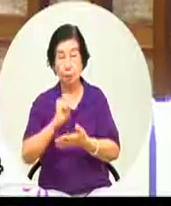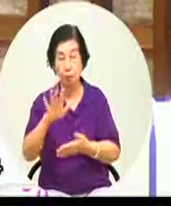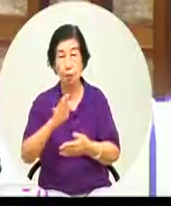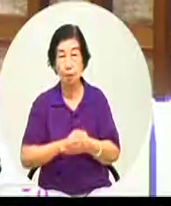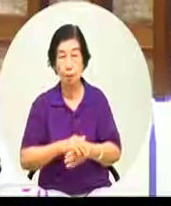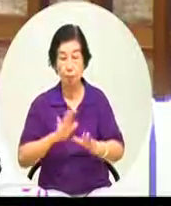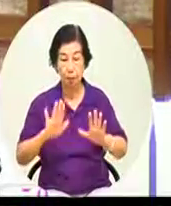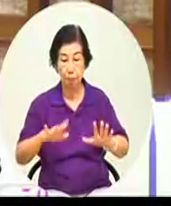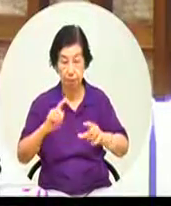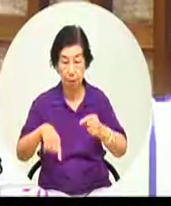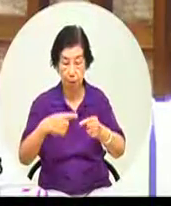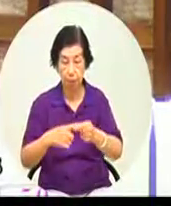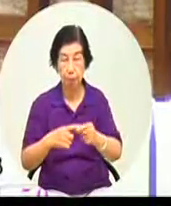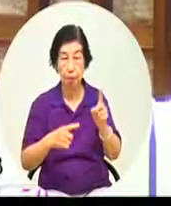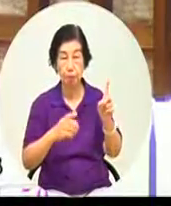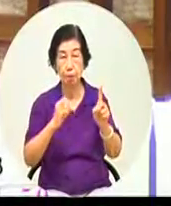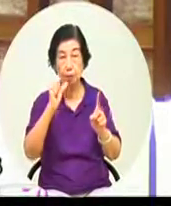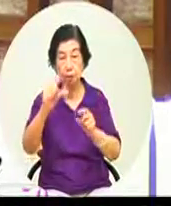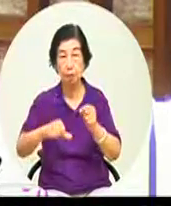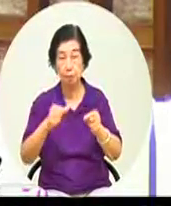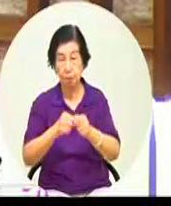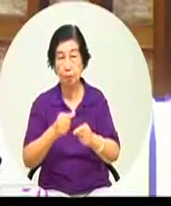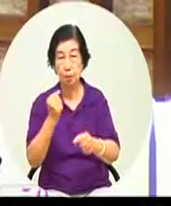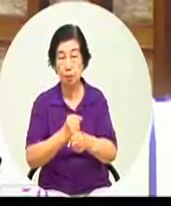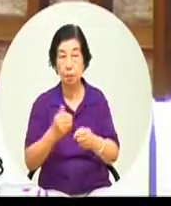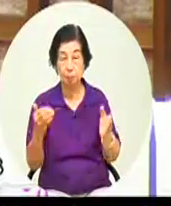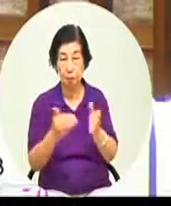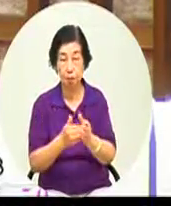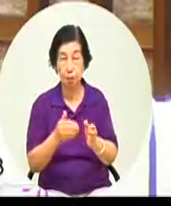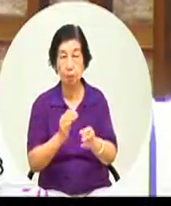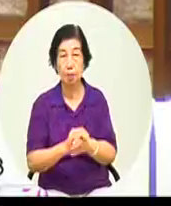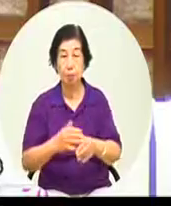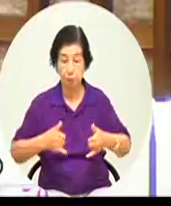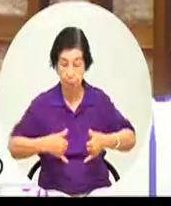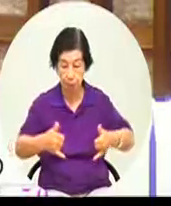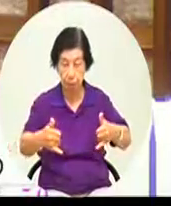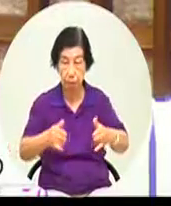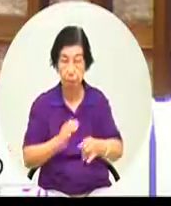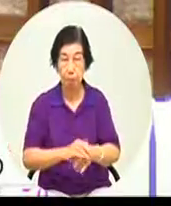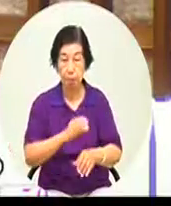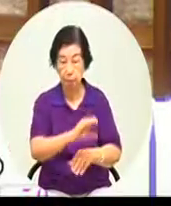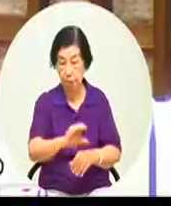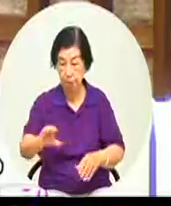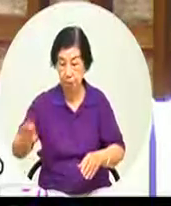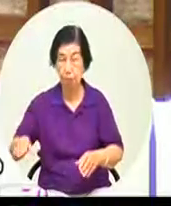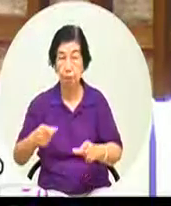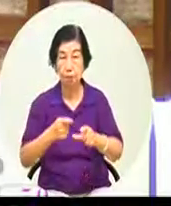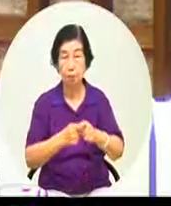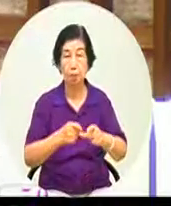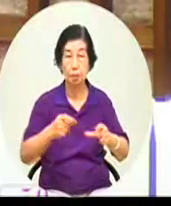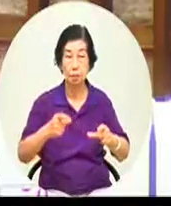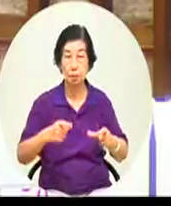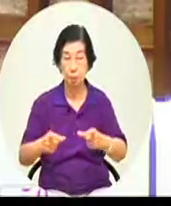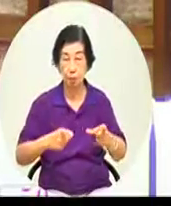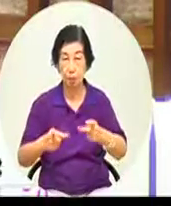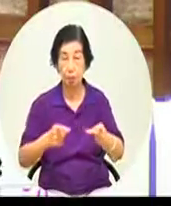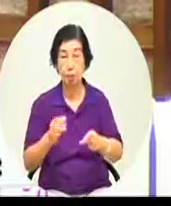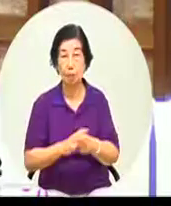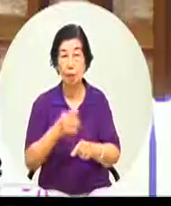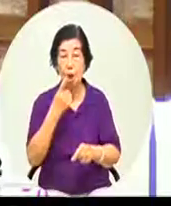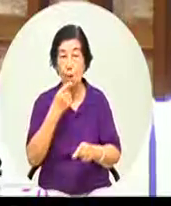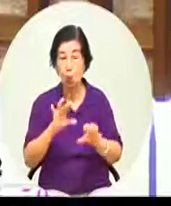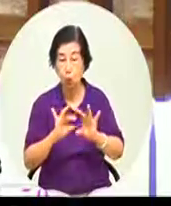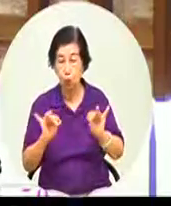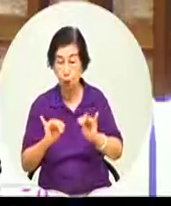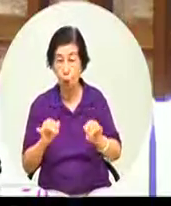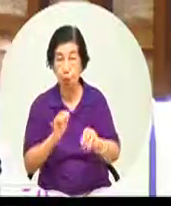多105年完成了一道路啦，一停车场啦，一公园啦，一那个绿地啦，一